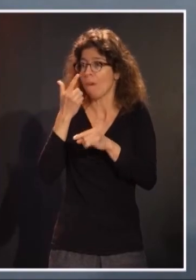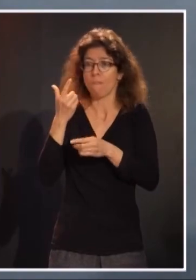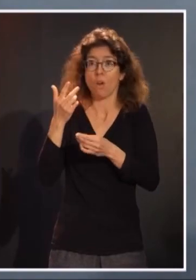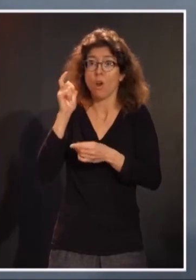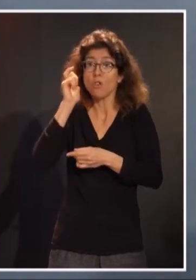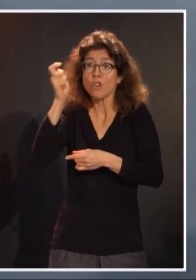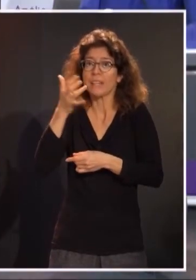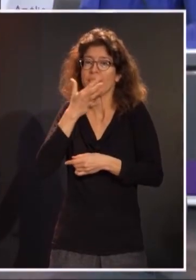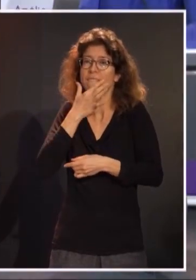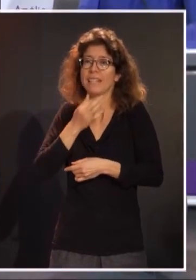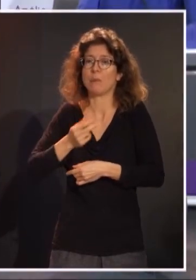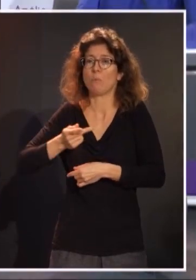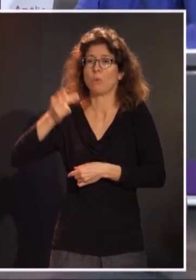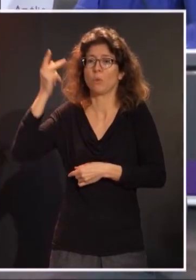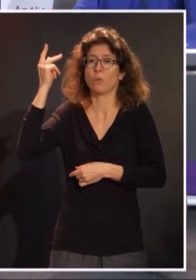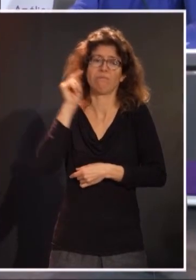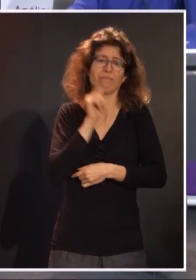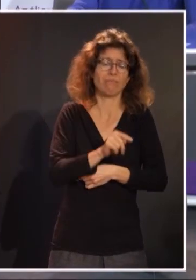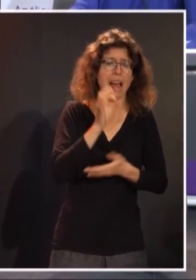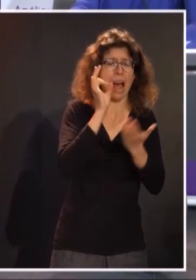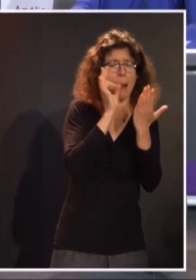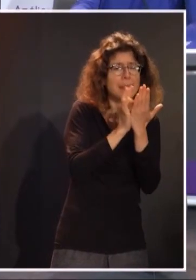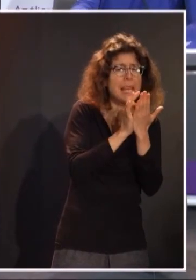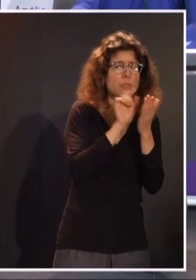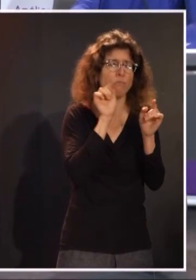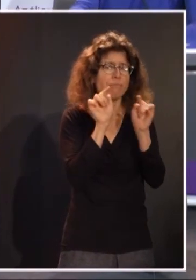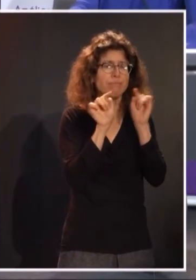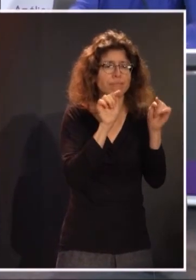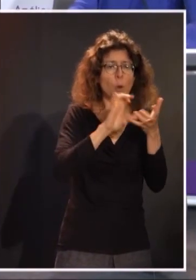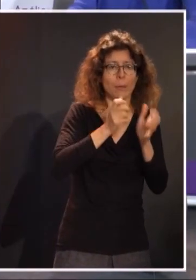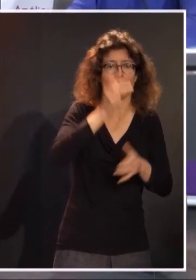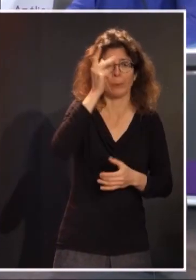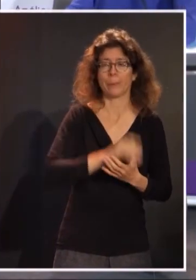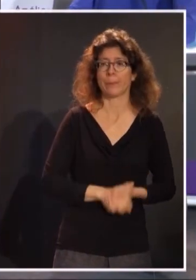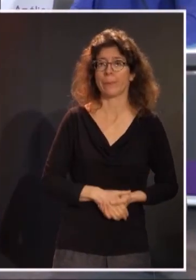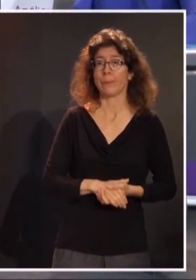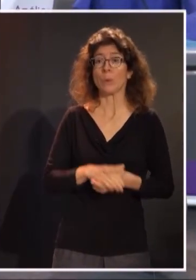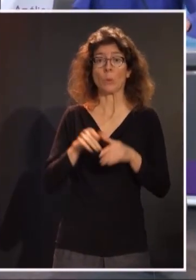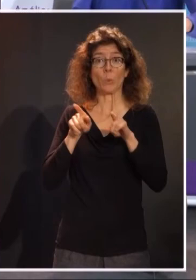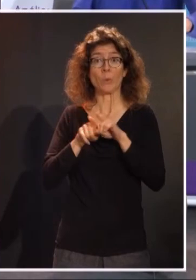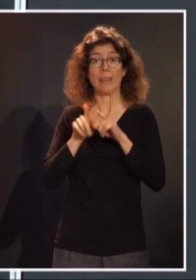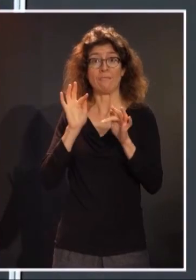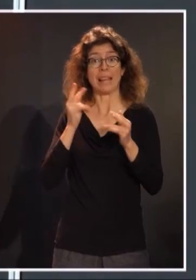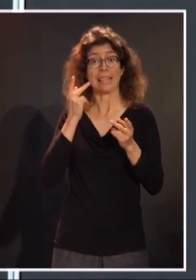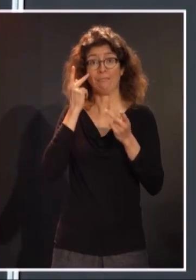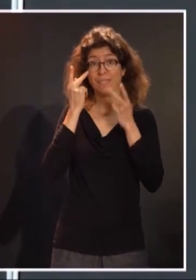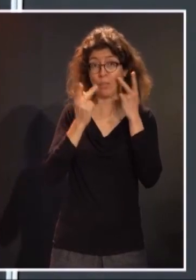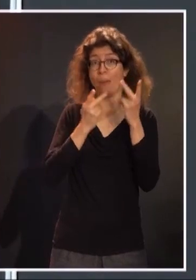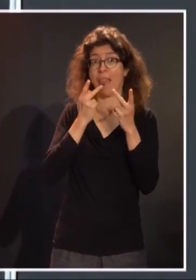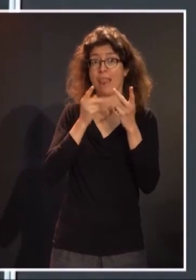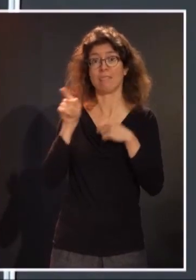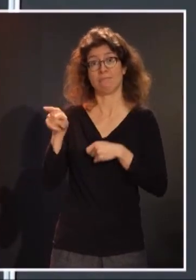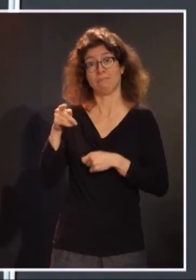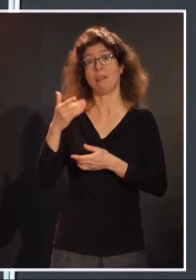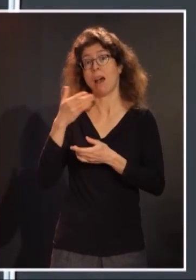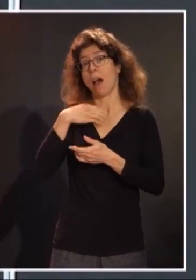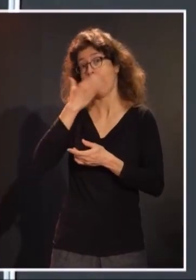alors là, c'est moins mon domaine de compétence, mais je sais qu'en termes d'adaptation visuelle pour de la déficience visuelle, on peut aller plus loin aussi sur un